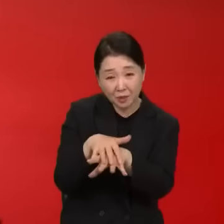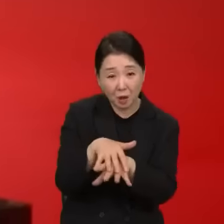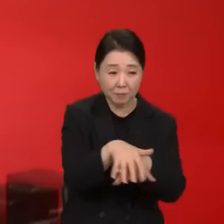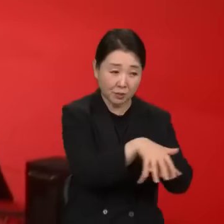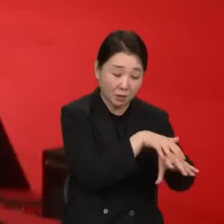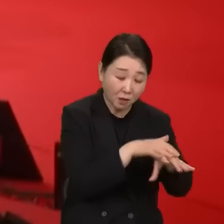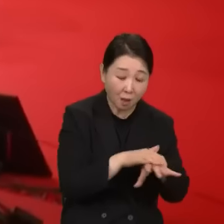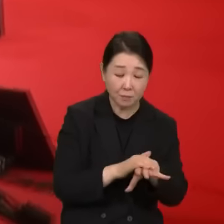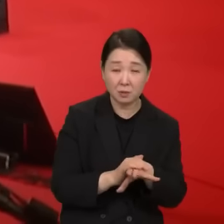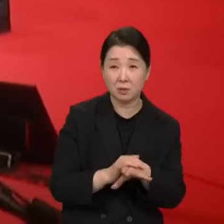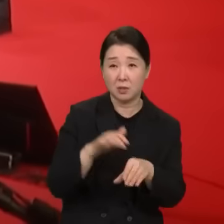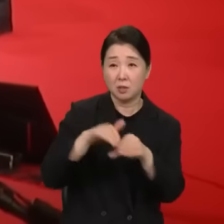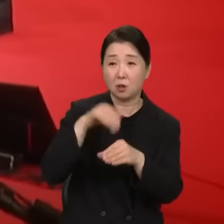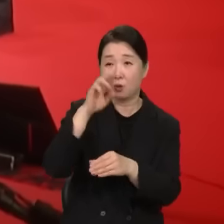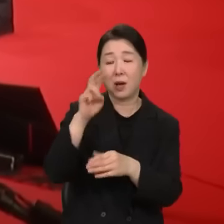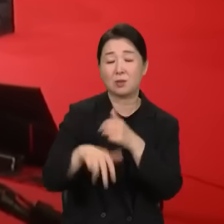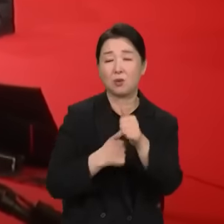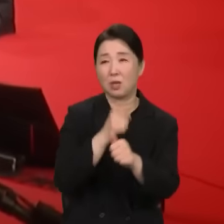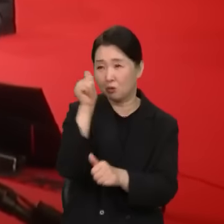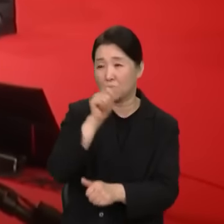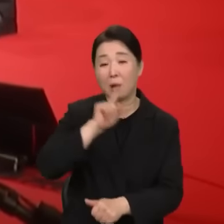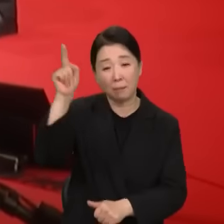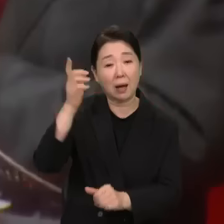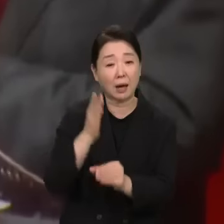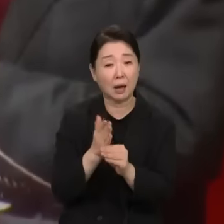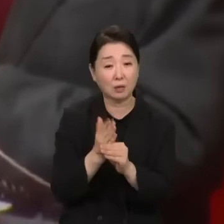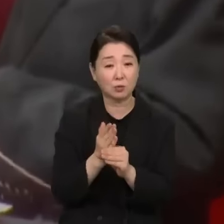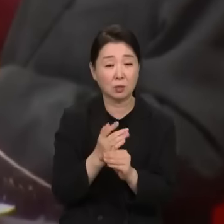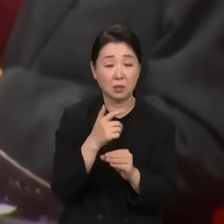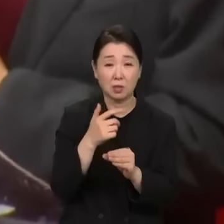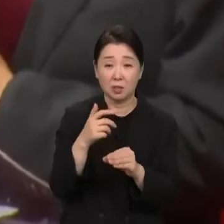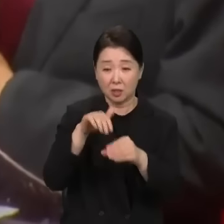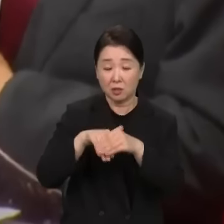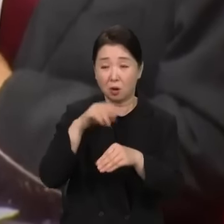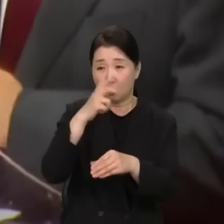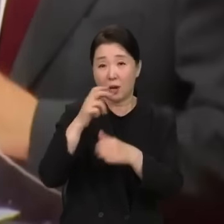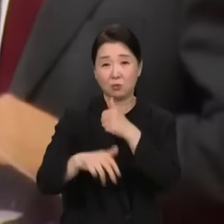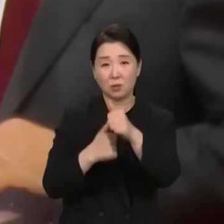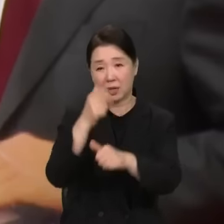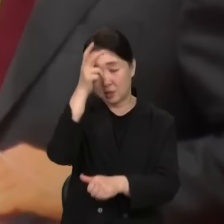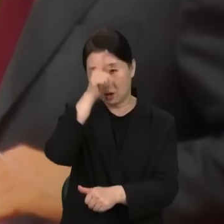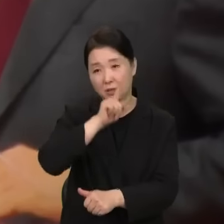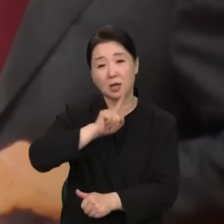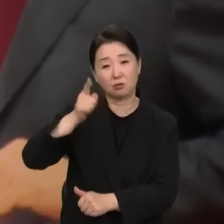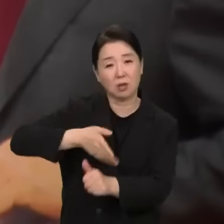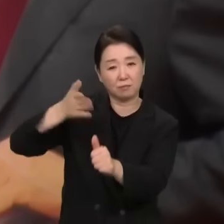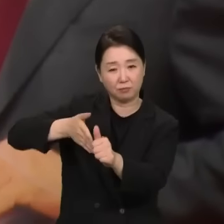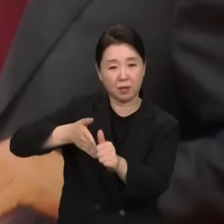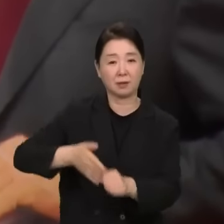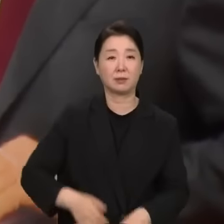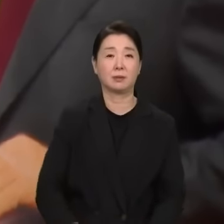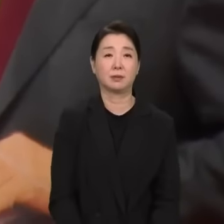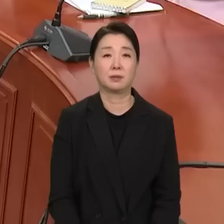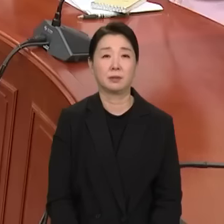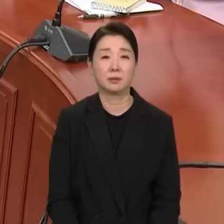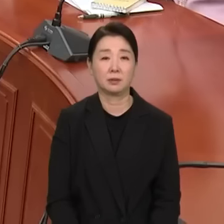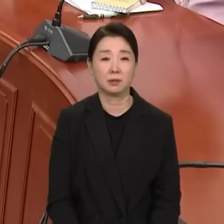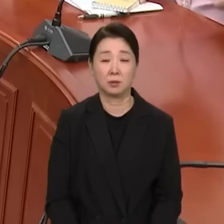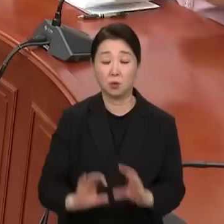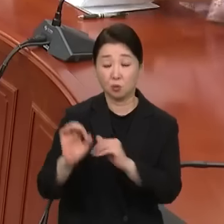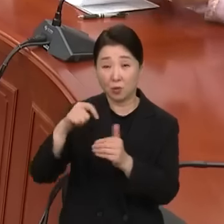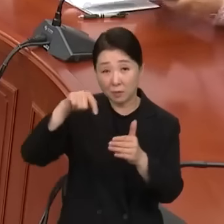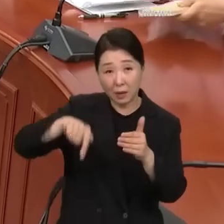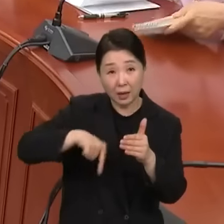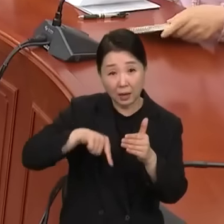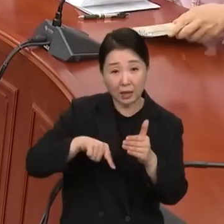진상을 파악해달라며 수사 의뢰를 요구했고 실제 당 선관위는 경찰에 수사 요청 공문을 보냈습니다. 국민의힘